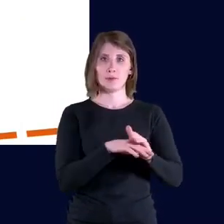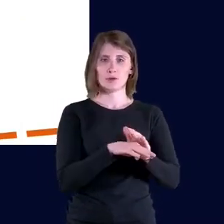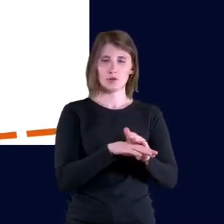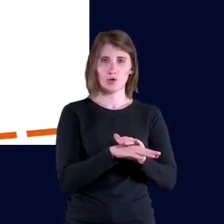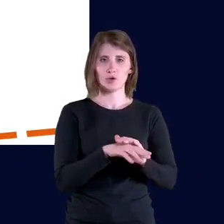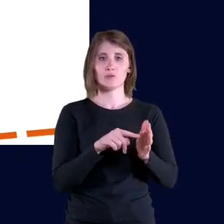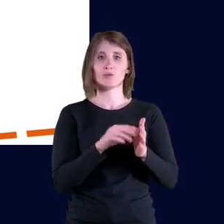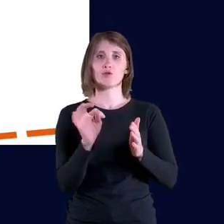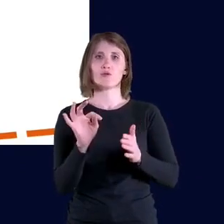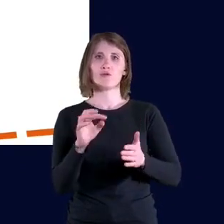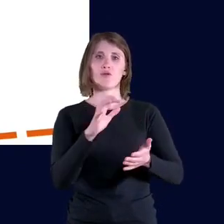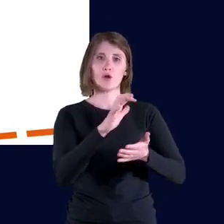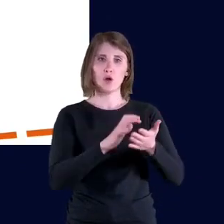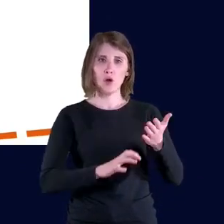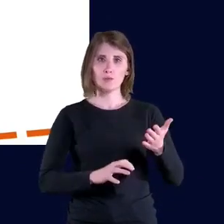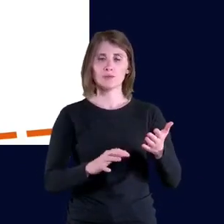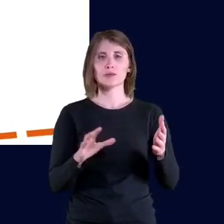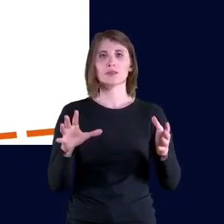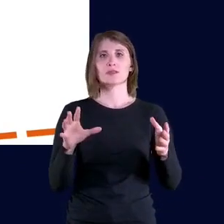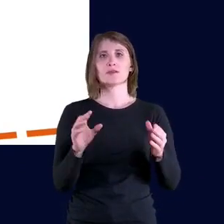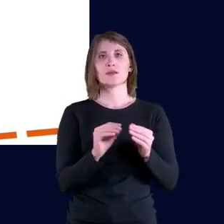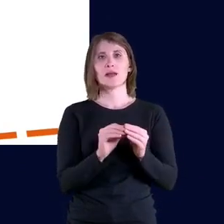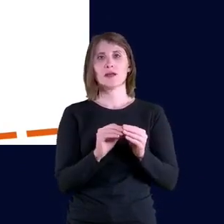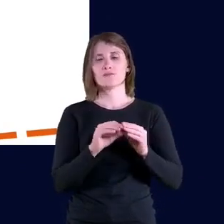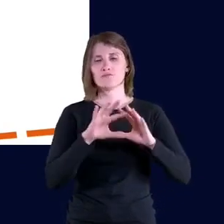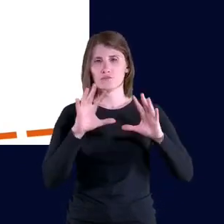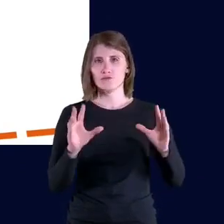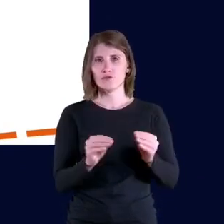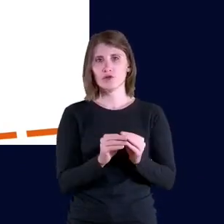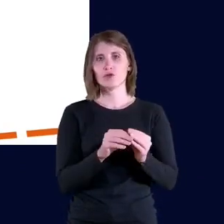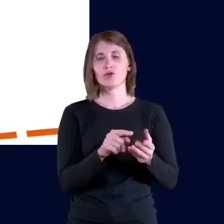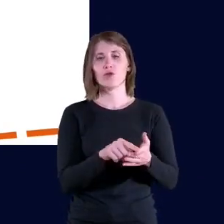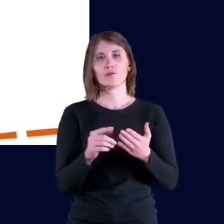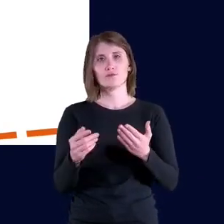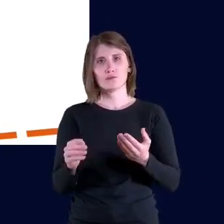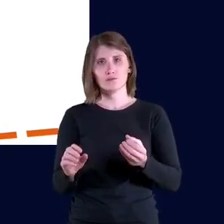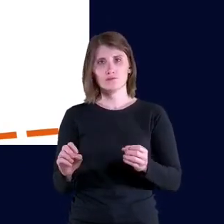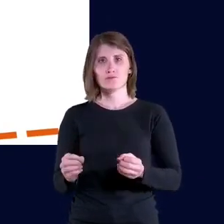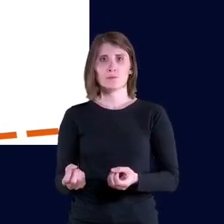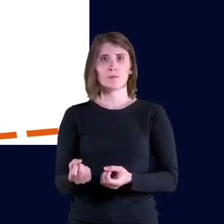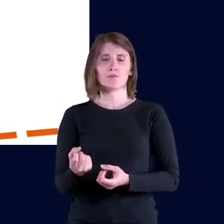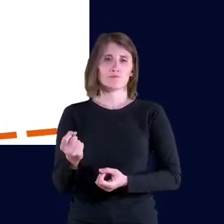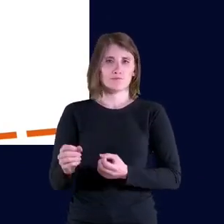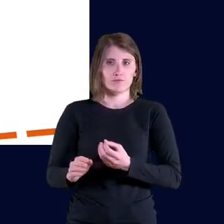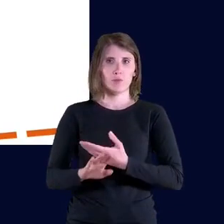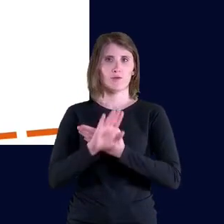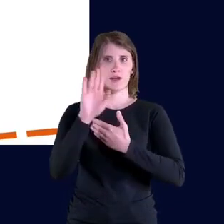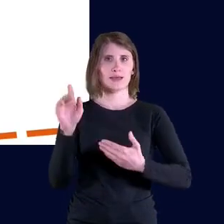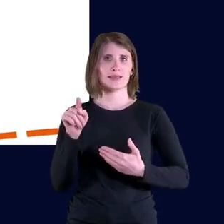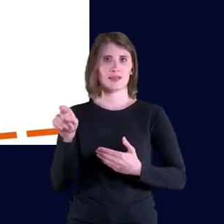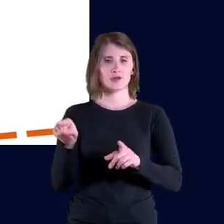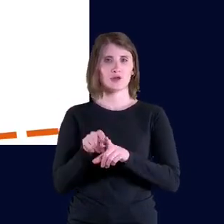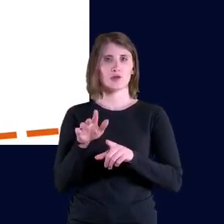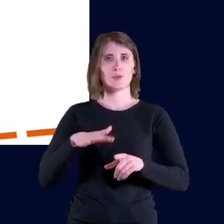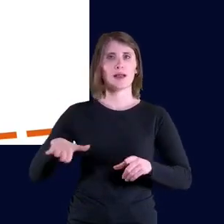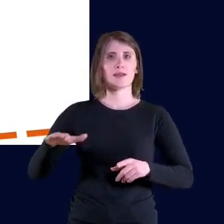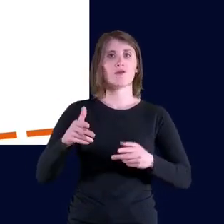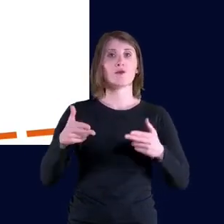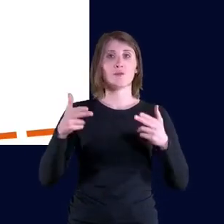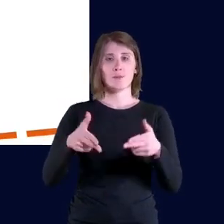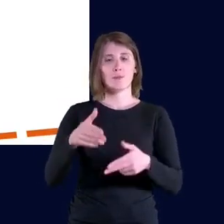razem z pełnym tekstem pojawia się właśnie na platformie moc wiedzy teraz i jest on